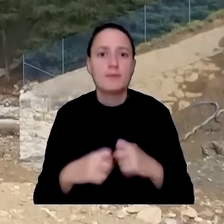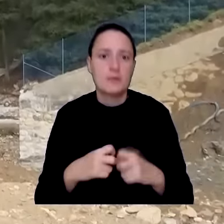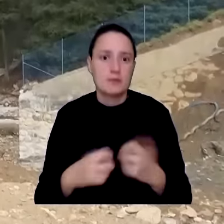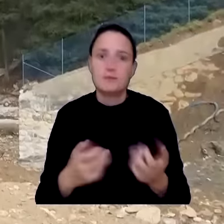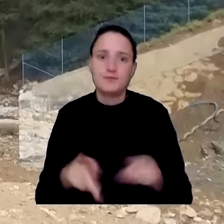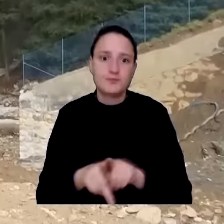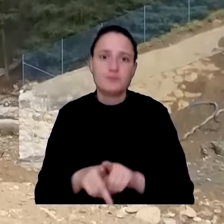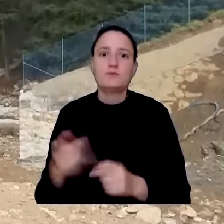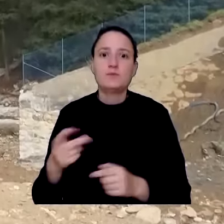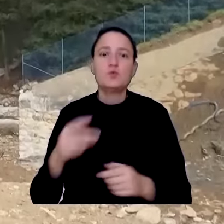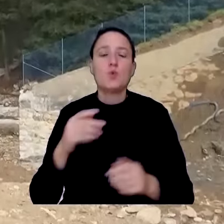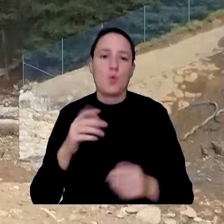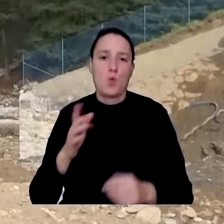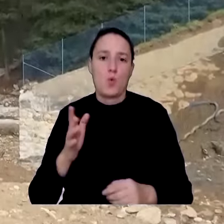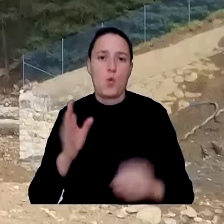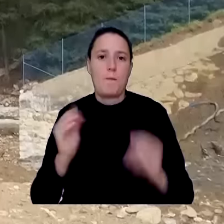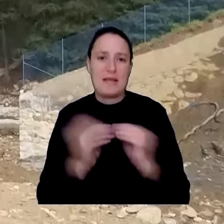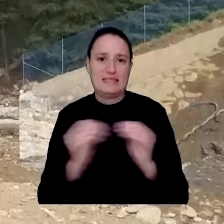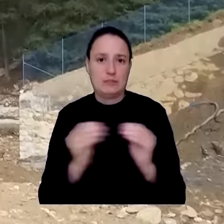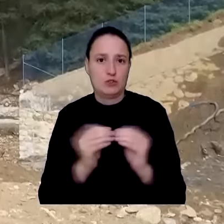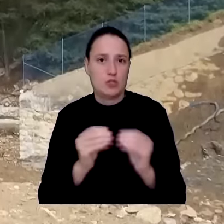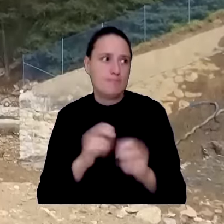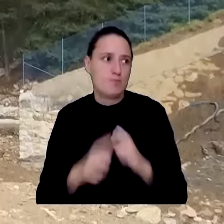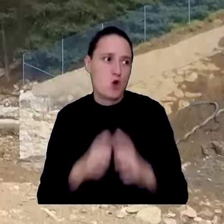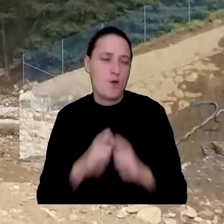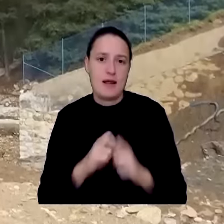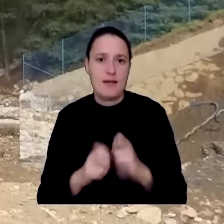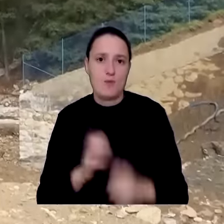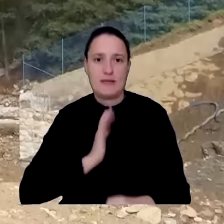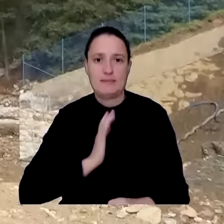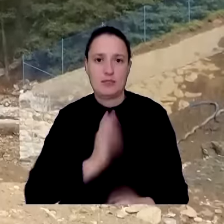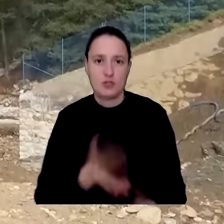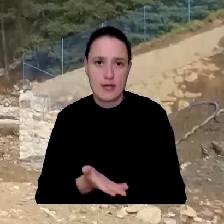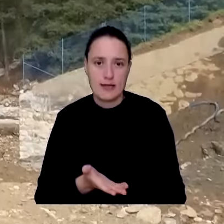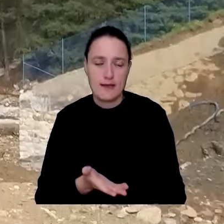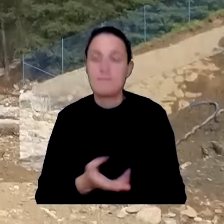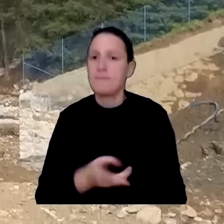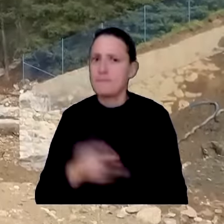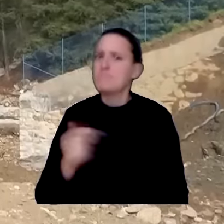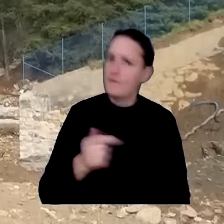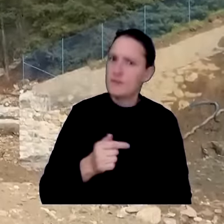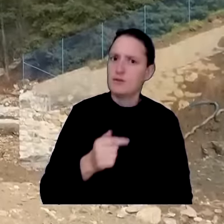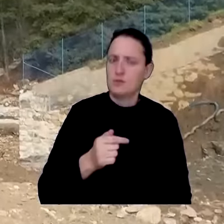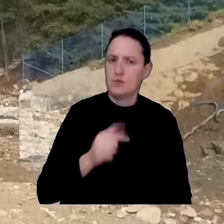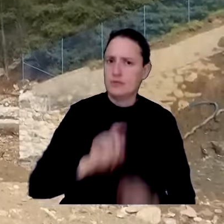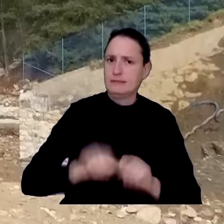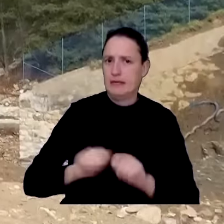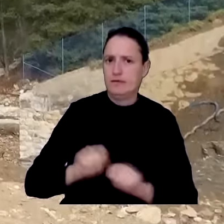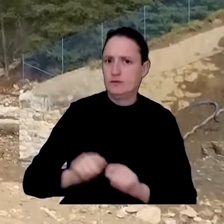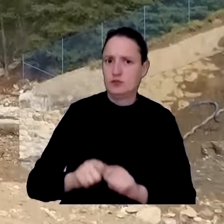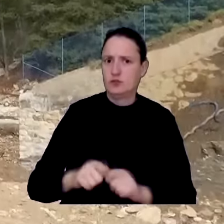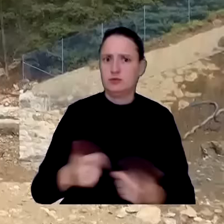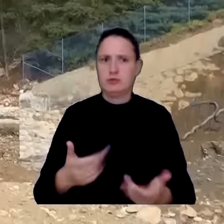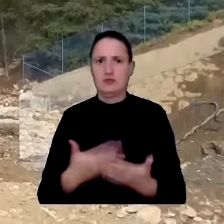uzyskania ubezpieczenia. To też jest sytuacja, której myślę, że należałoby się przyjrzeć, bo